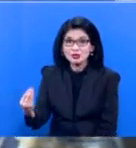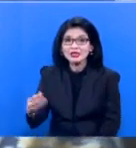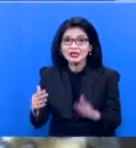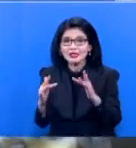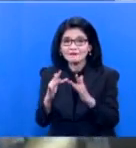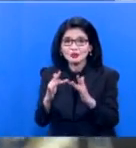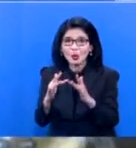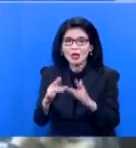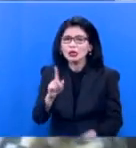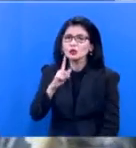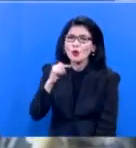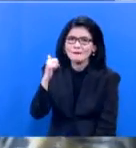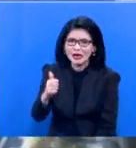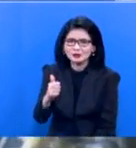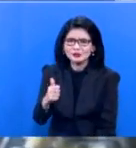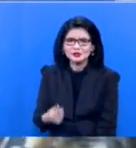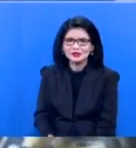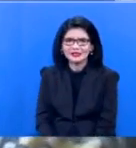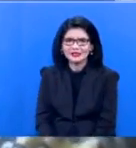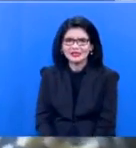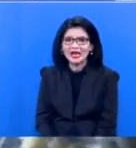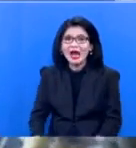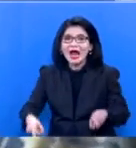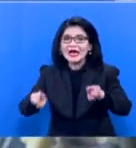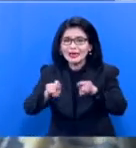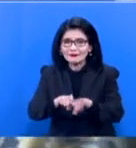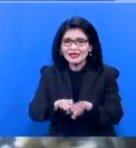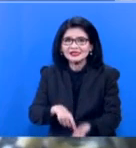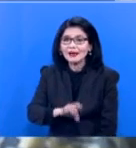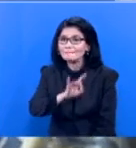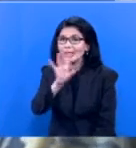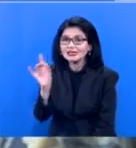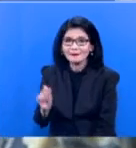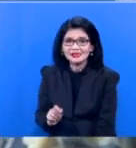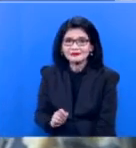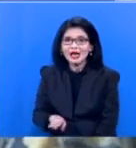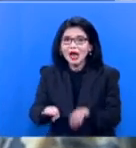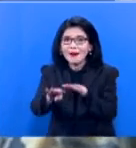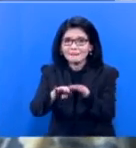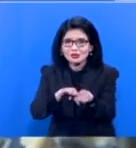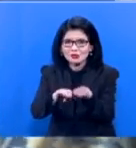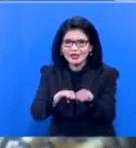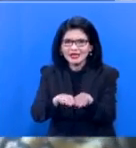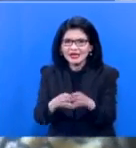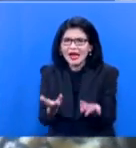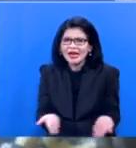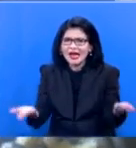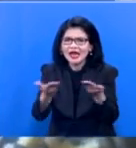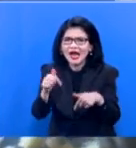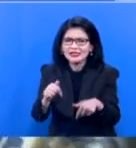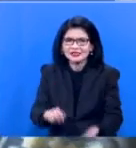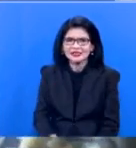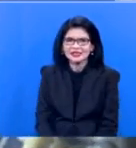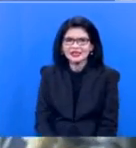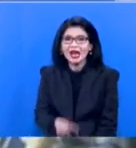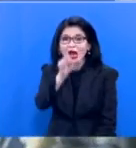satu bentuk adaptasi ya dari berbagai pihak menyesuaikan dengan kondisi yang ada sehingga